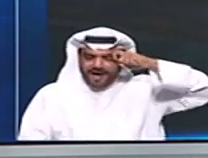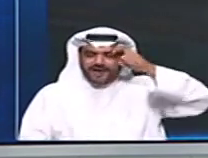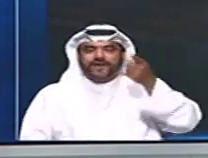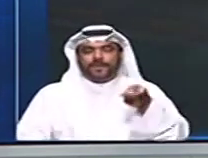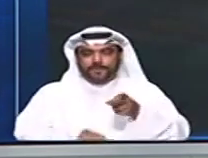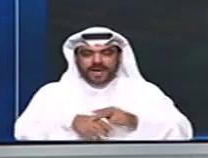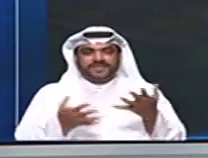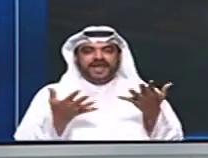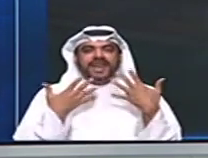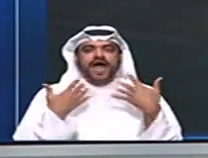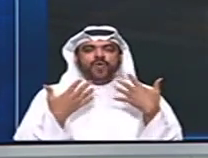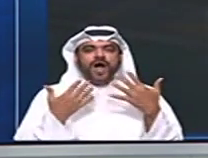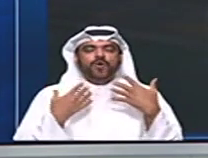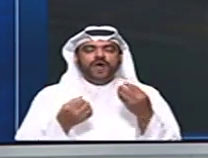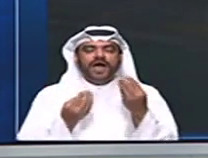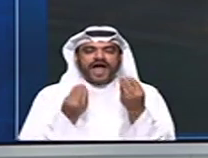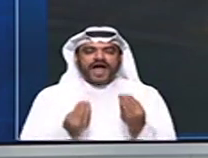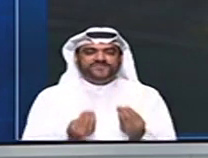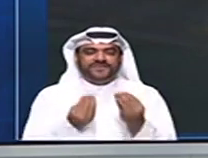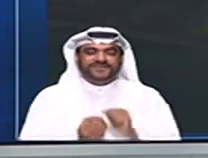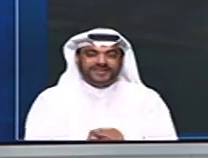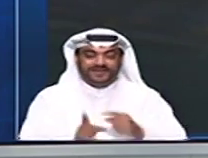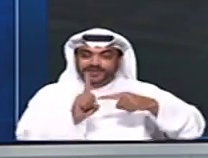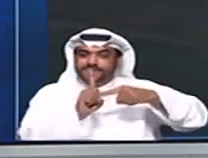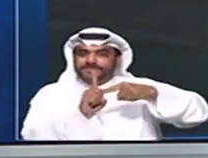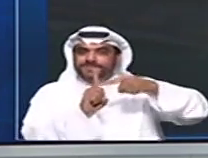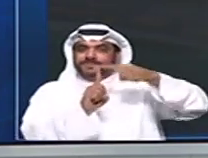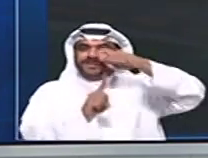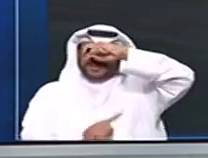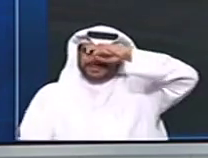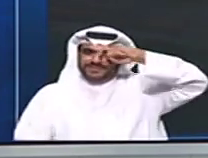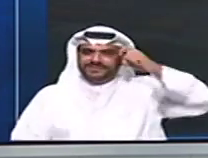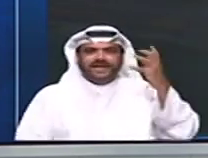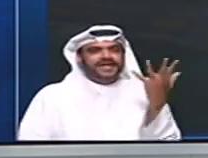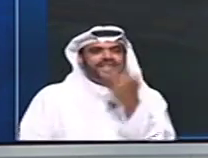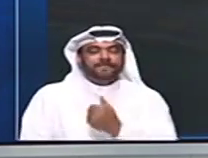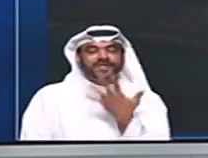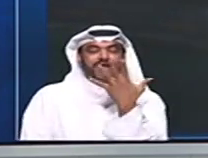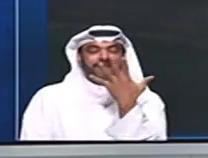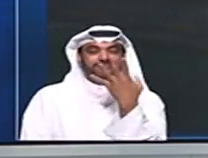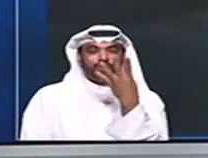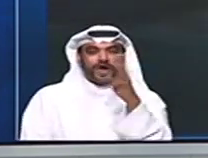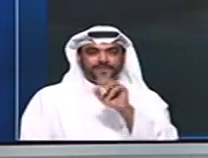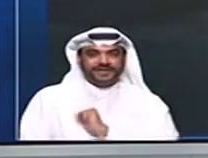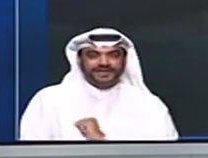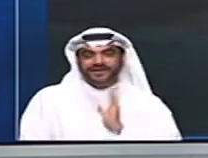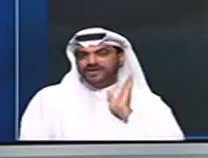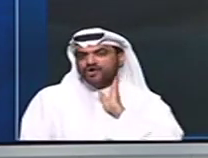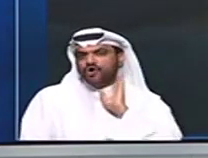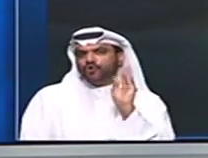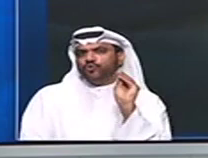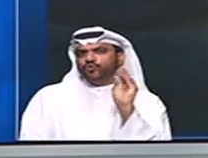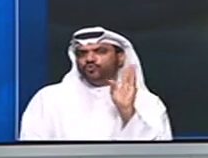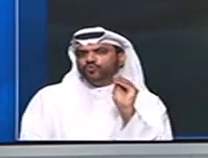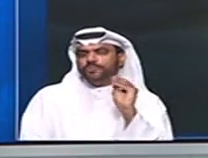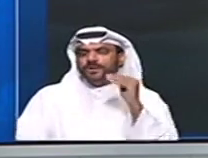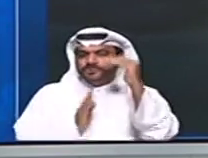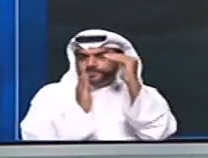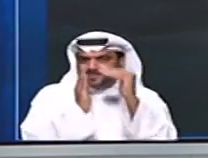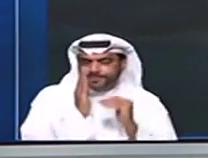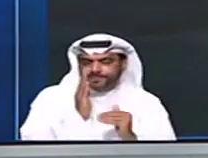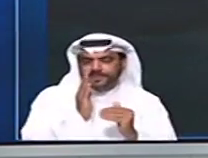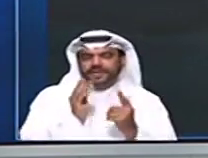سرعتها 5 كيلومتر، درجة الحرارة الحالية 45 درجة مئوية، رطوبة نسبية متدنية نوعا ما 7%، رؤية أفقية